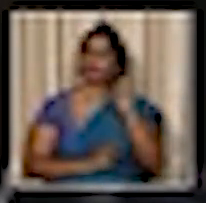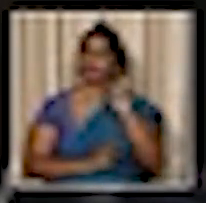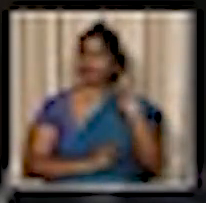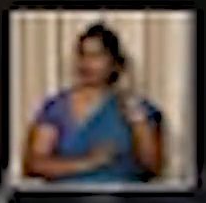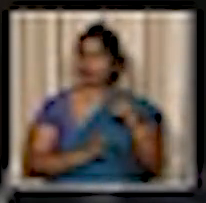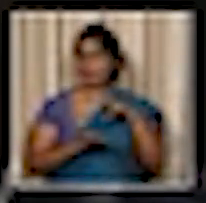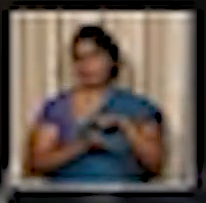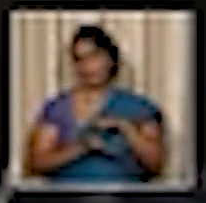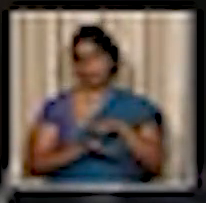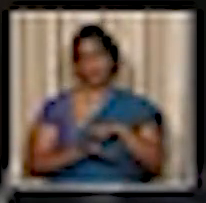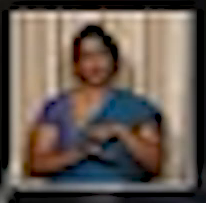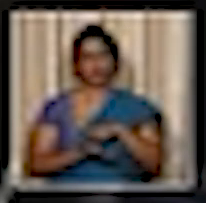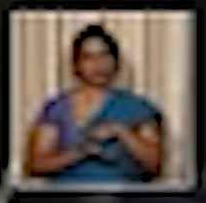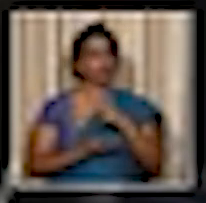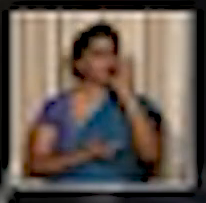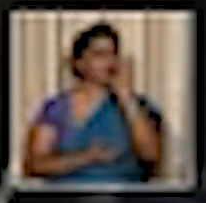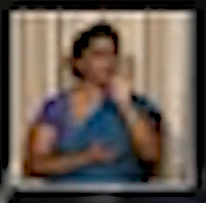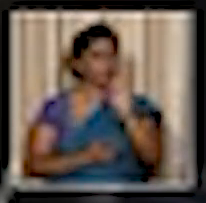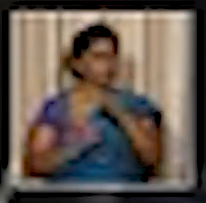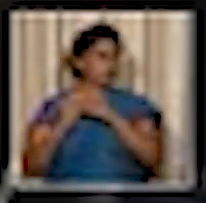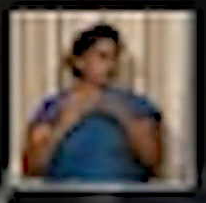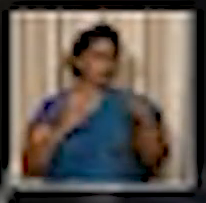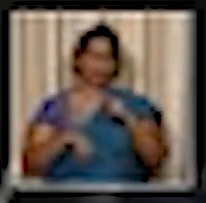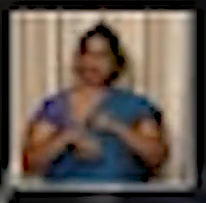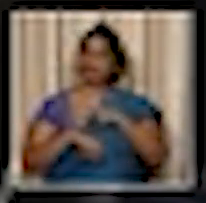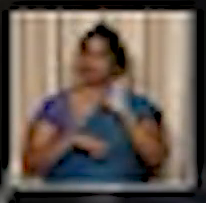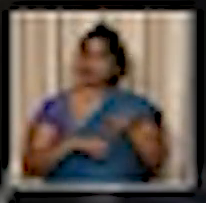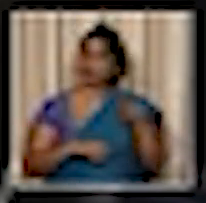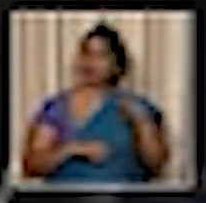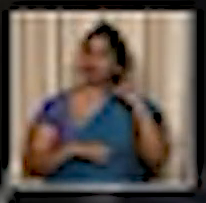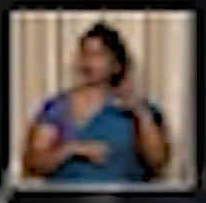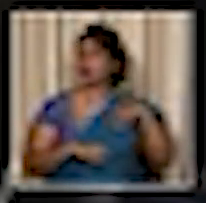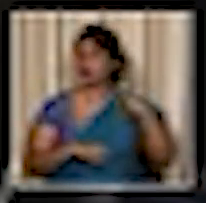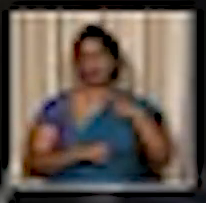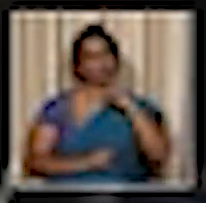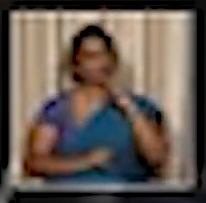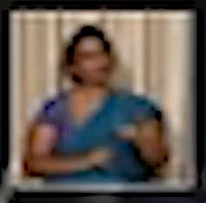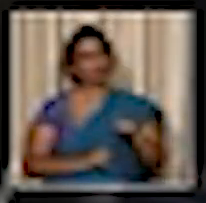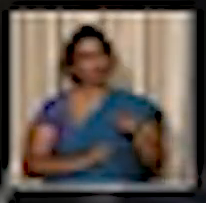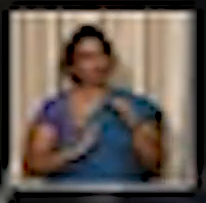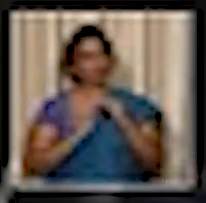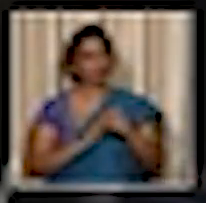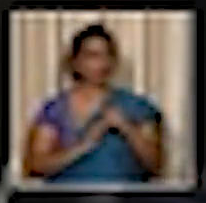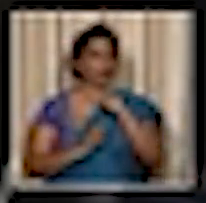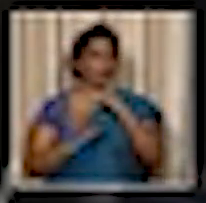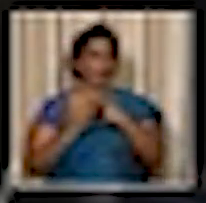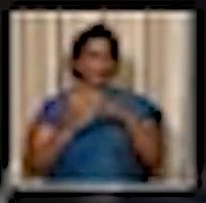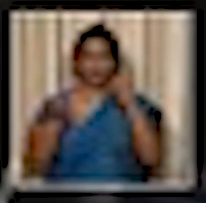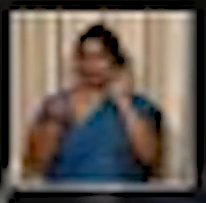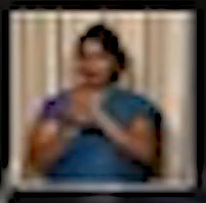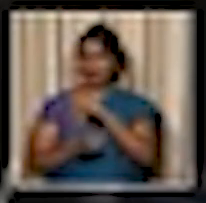2022 මැද භාගයේ සිට 2024 දක්වා කාලය තුළ කොළඹ ප්‍රධාන මහේස්ත්‍රාත් අධිකරණයේ නඩු භාණ්ඩ කාමරයේ